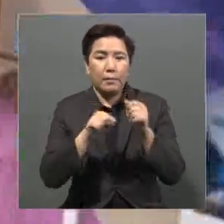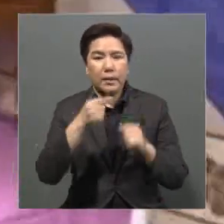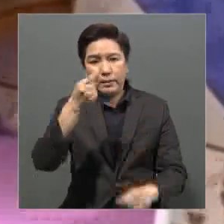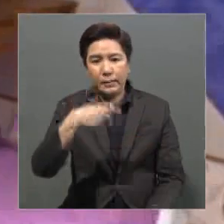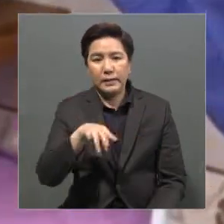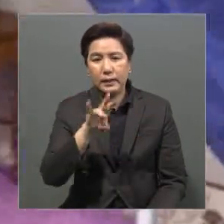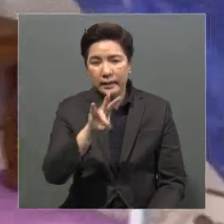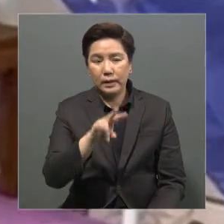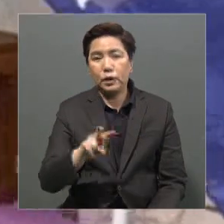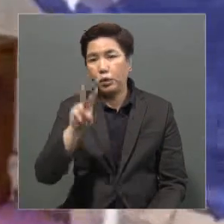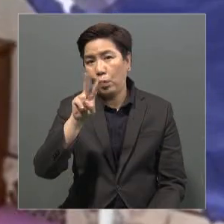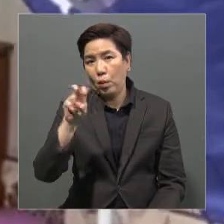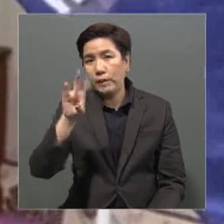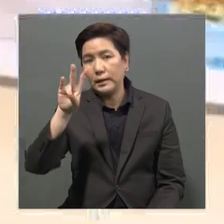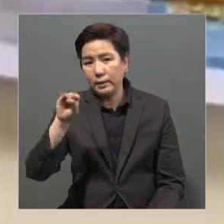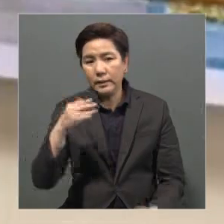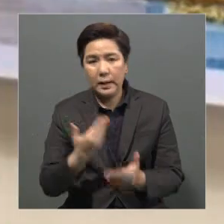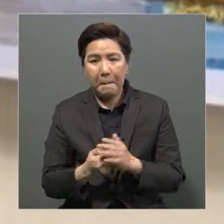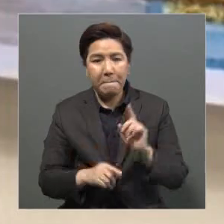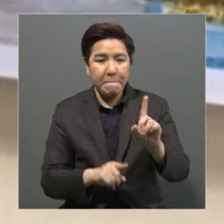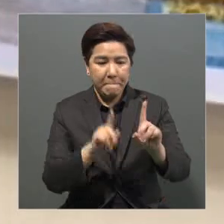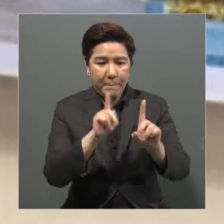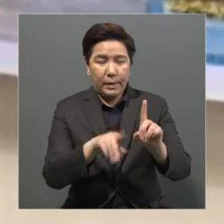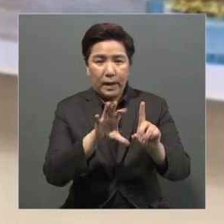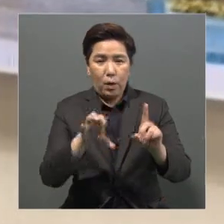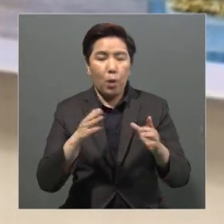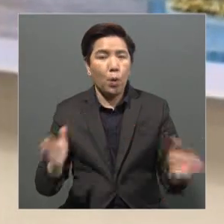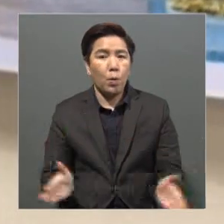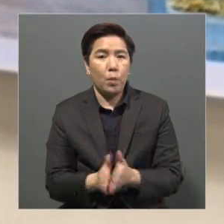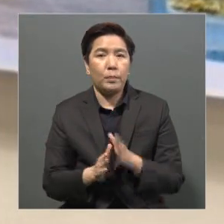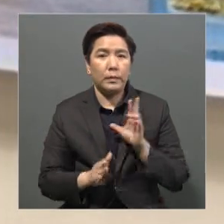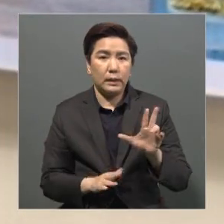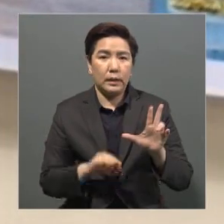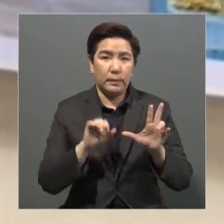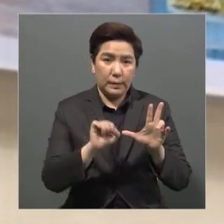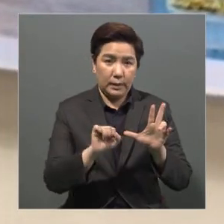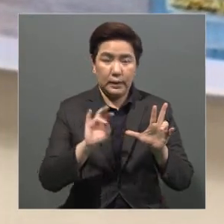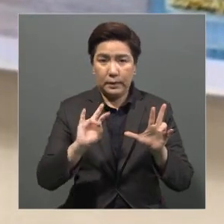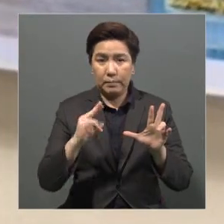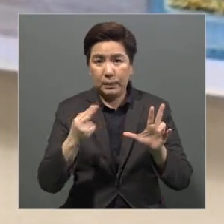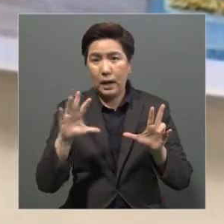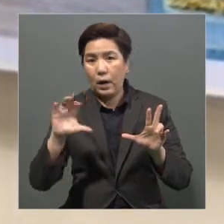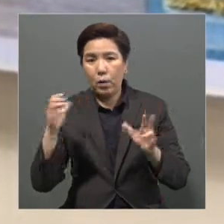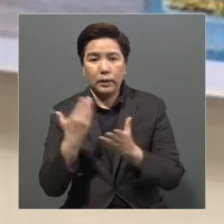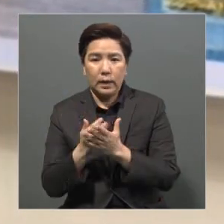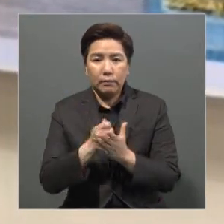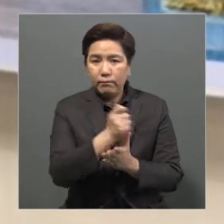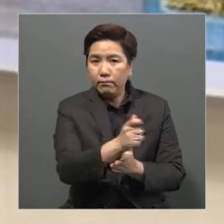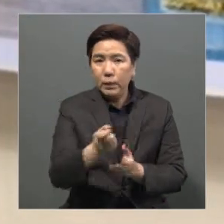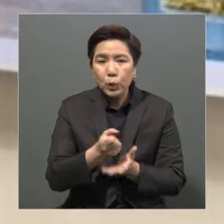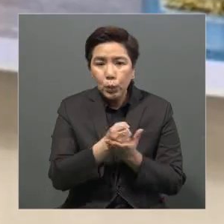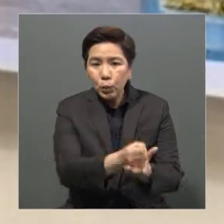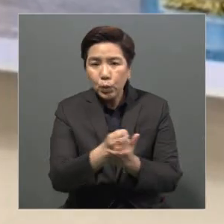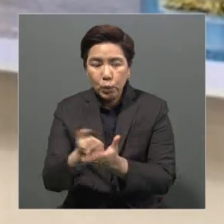247ทุนทุนละ 1,500บาทรวม37500บาทโดยมีนายดำรงศักดิ์ยอด